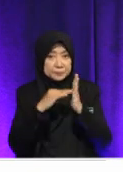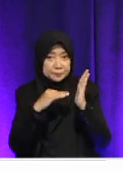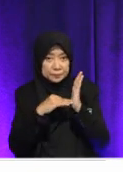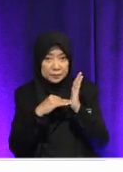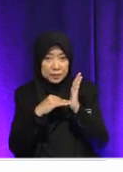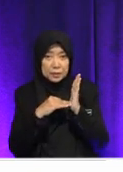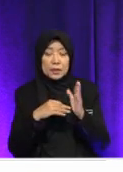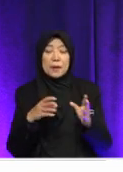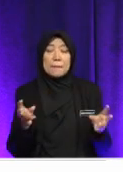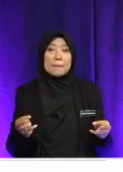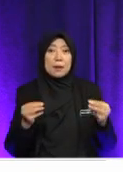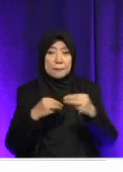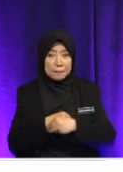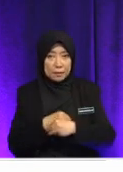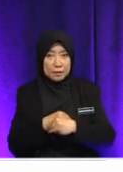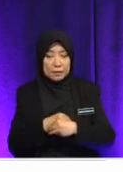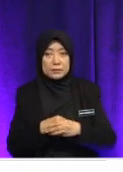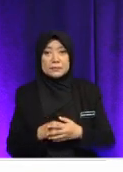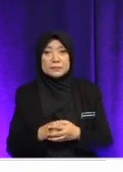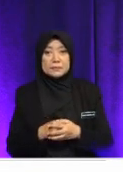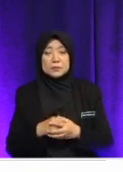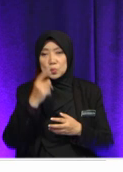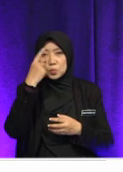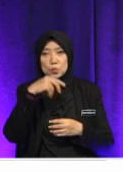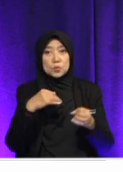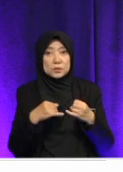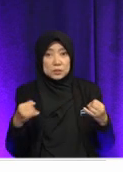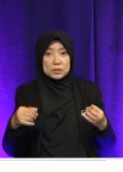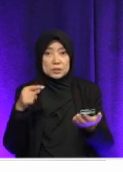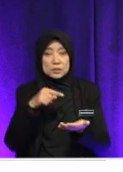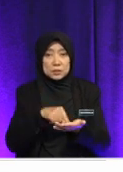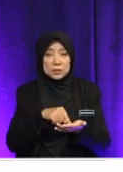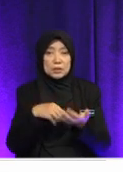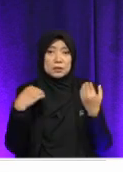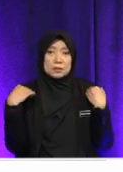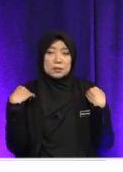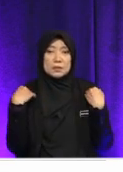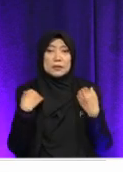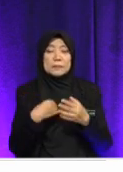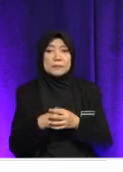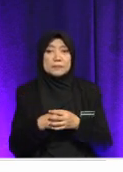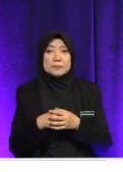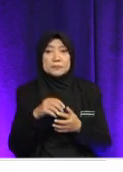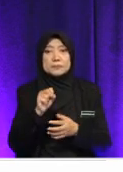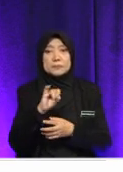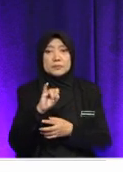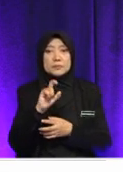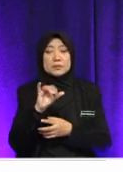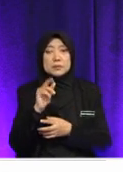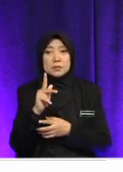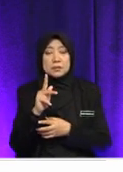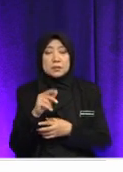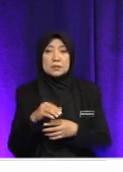kacamatalah Oke so untuk jenis kaca Boru silika ini kita ada silika nih oke